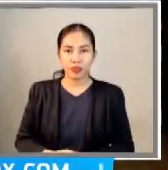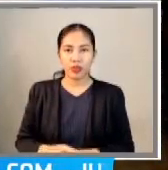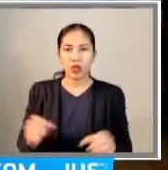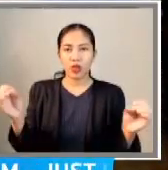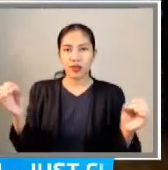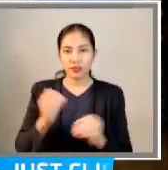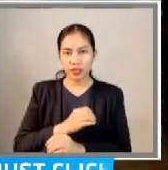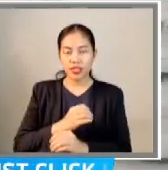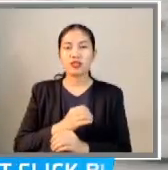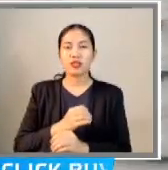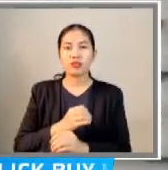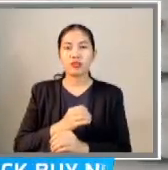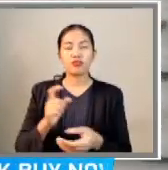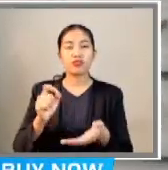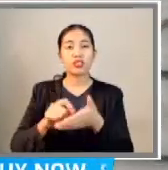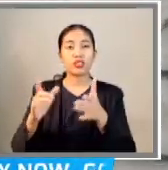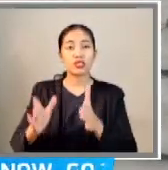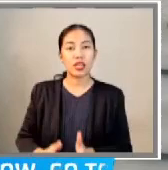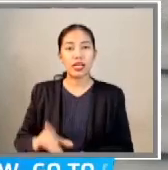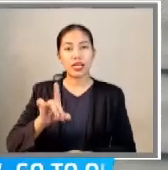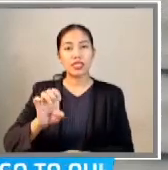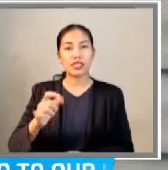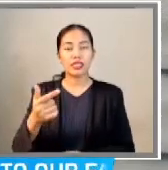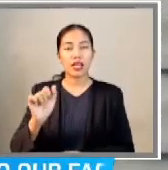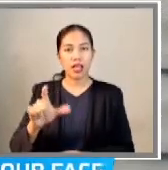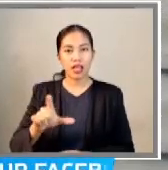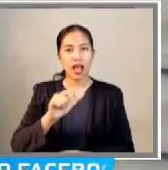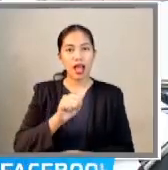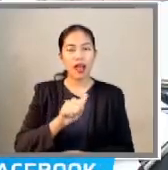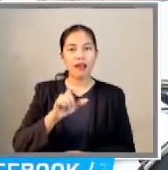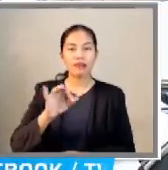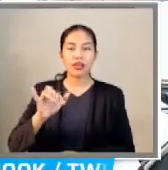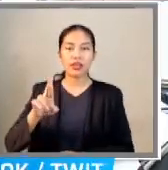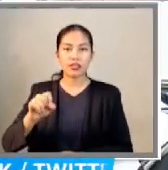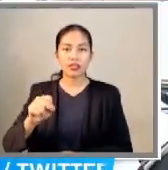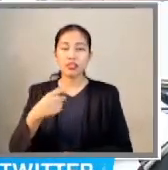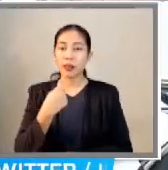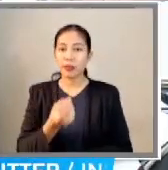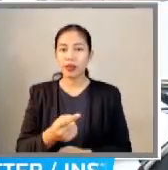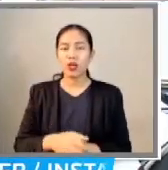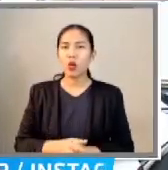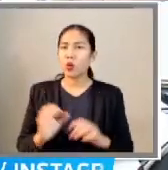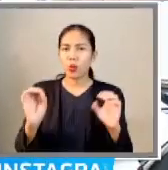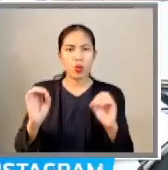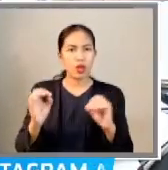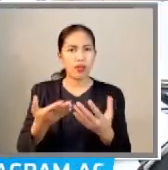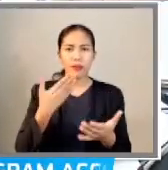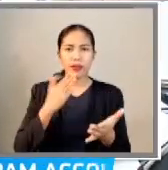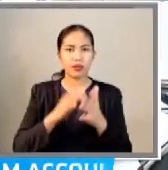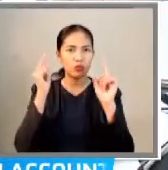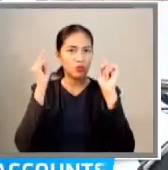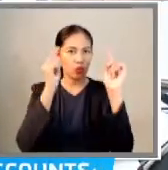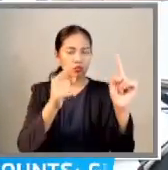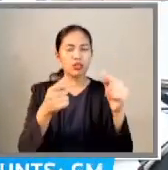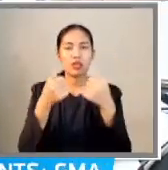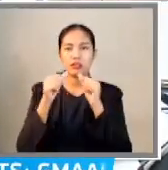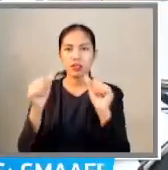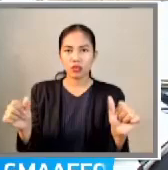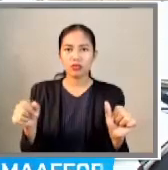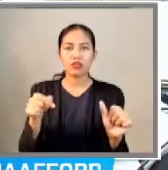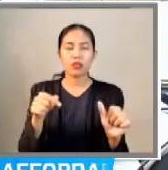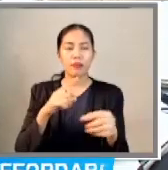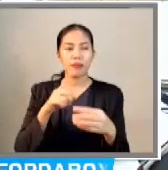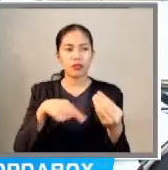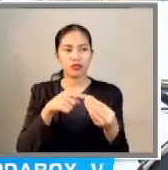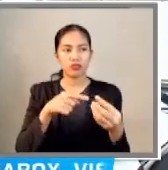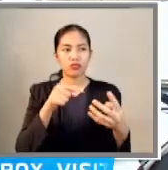Affairs, walang masamang intensyon sa paglalabas ng utos ang apat na dating opisyal at hindi raw nila alam na wala